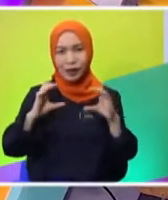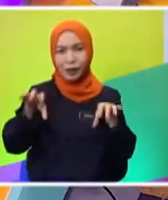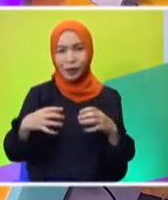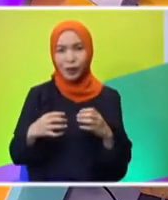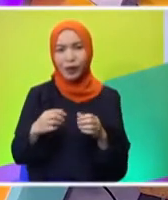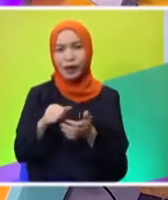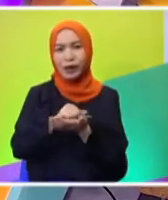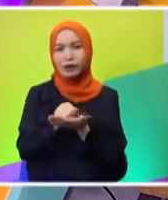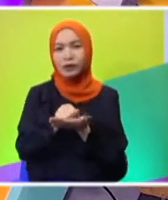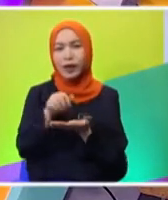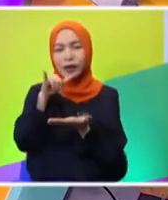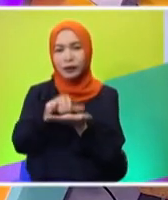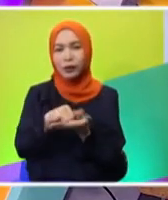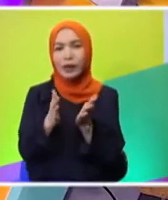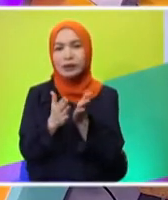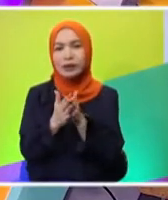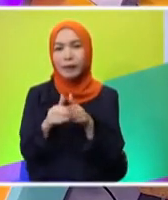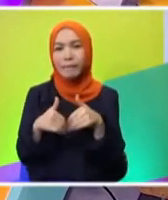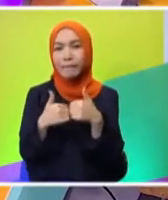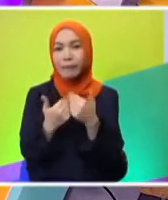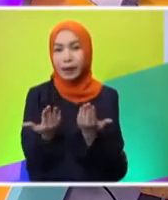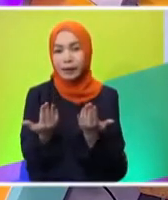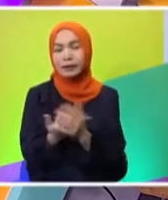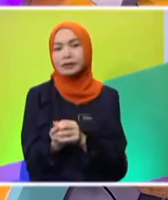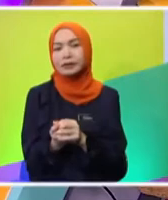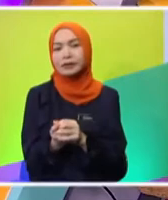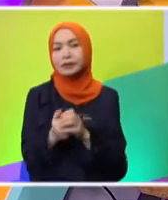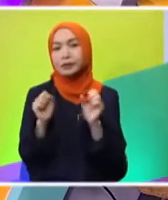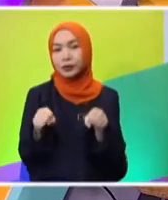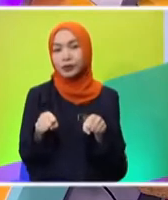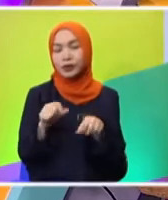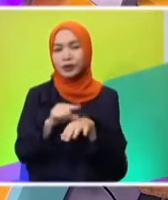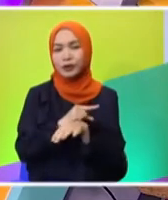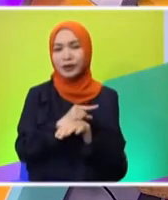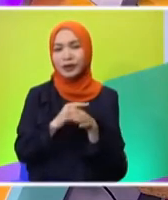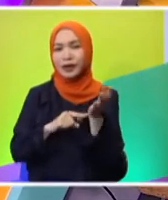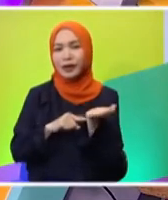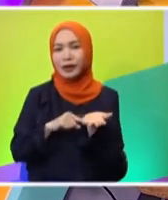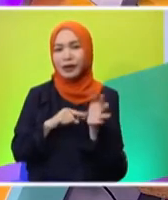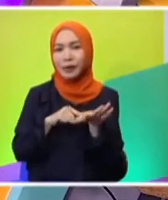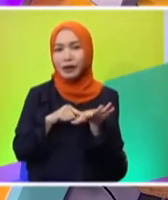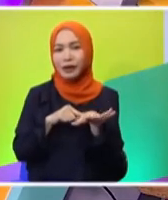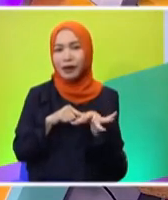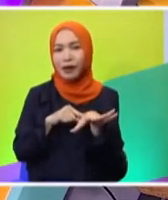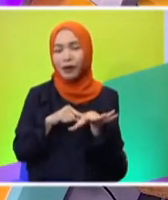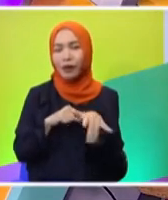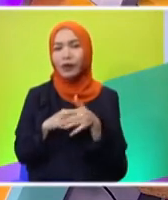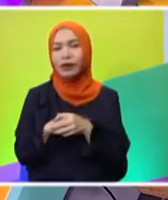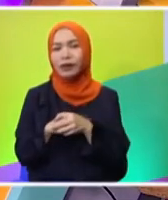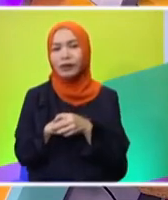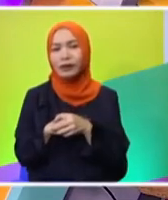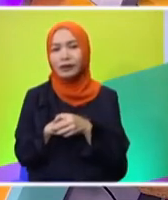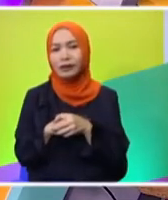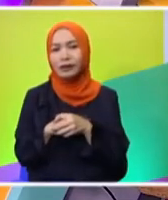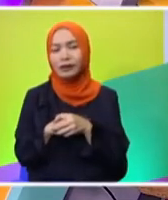Ah boleh kau bagaikan juga ya Daigunder daun sebagai acuan dia kita letakkan di dalamnya acak kita ambil satu daun